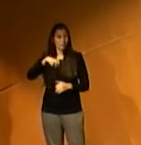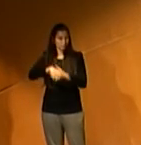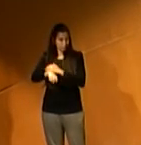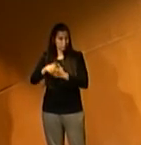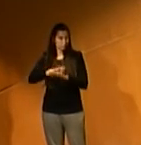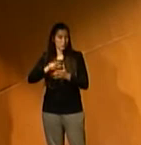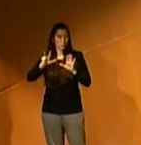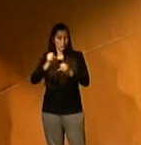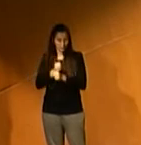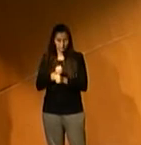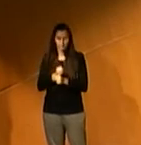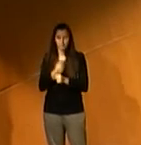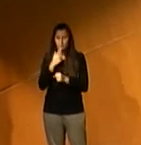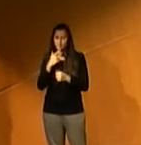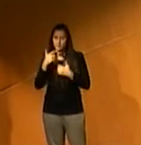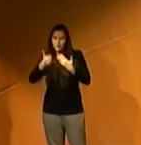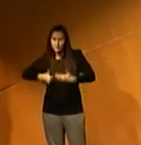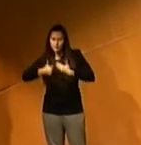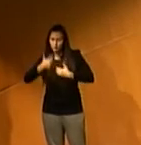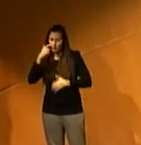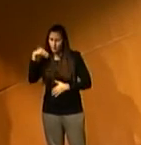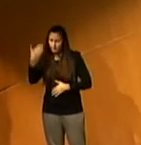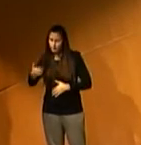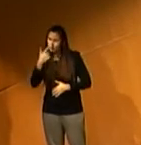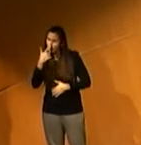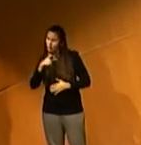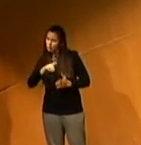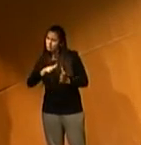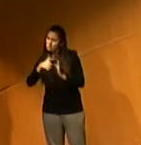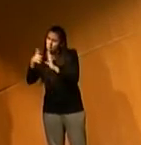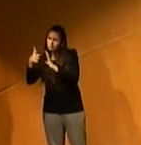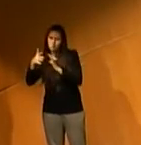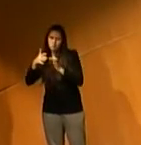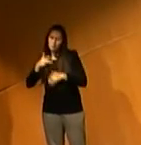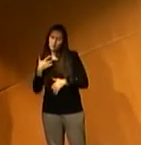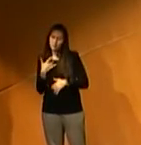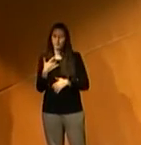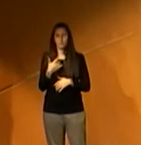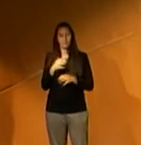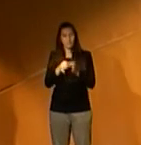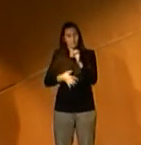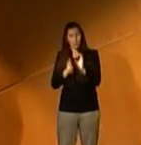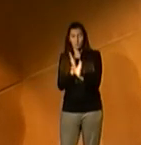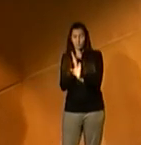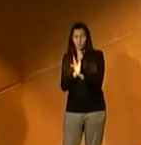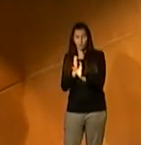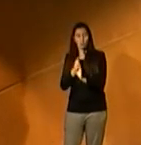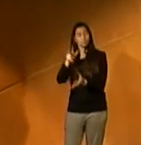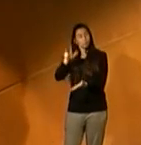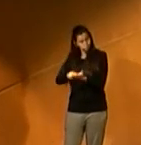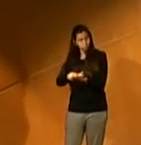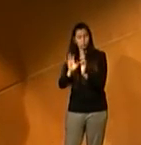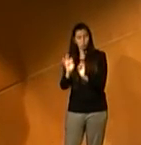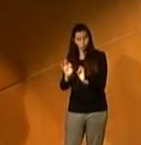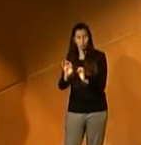Après 6 ans de prise en charge, l'équipe met en avant une évolution intéressante. Un bilan psychologique confirme cette évolution malgré